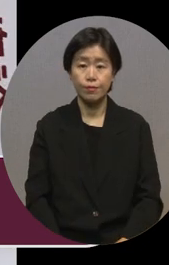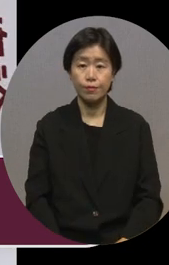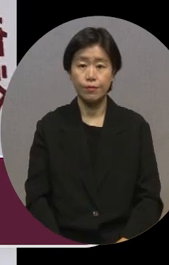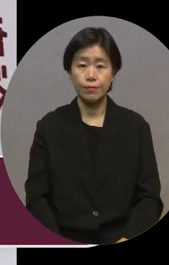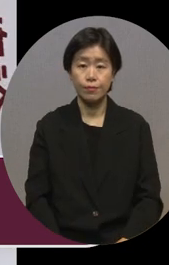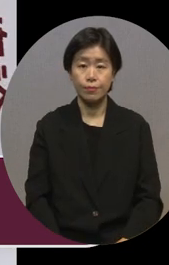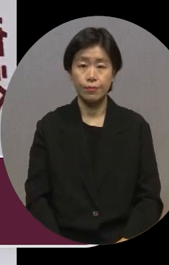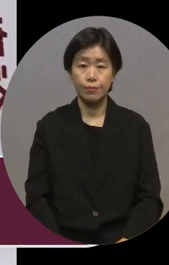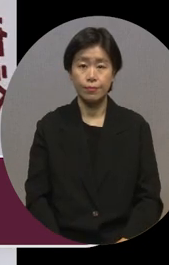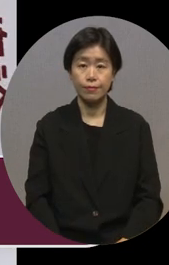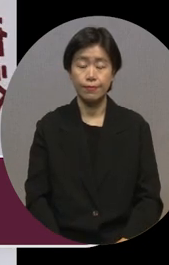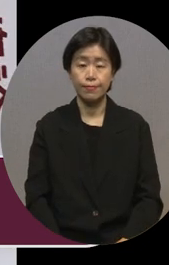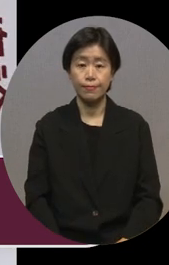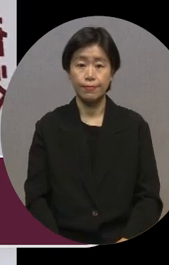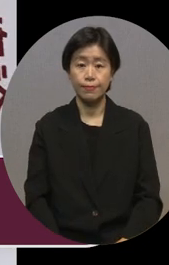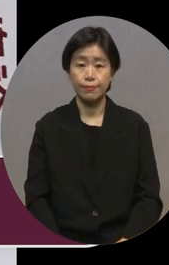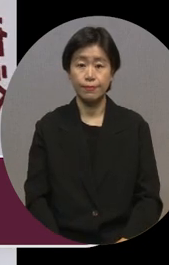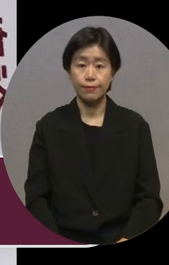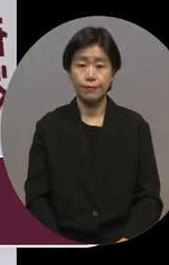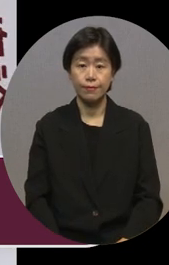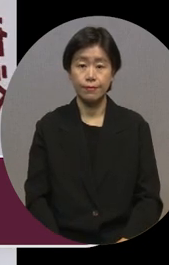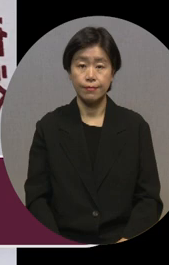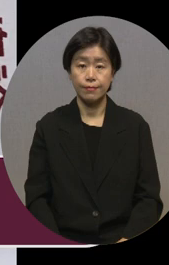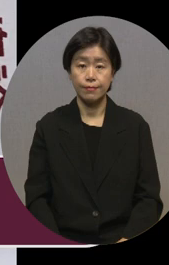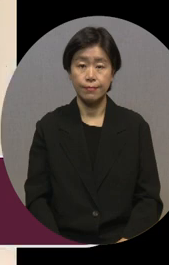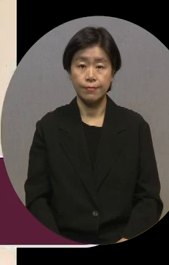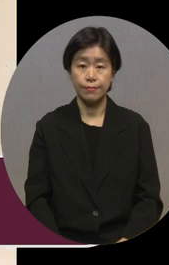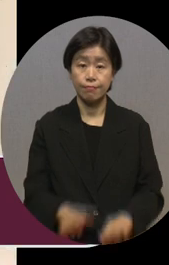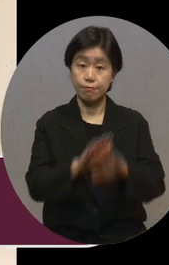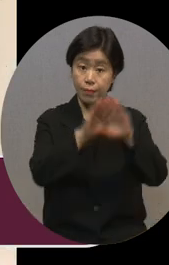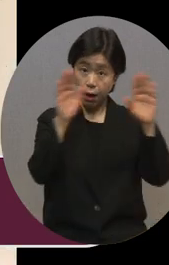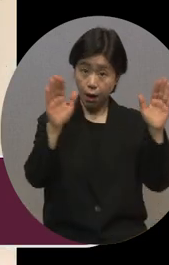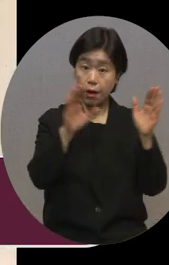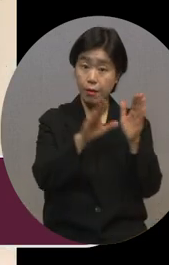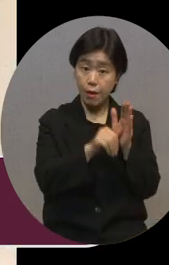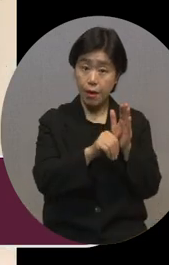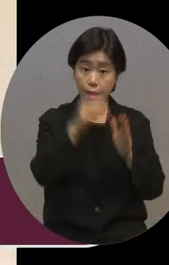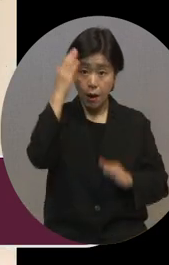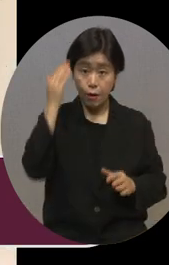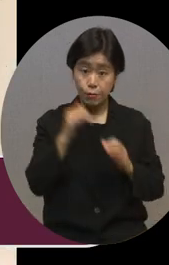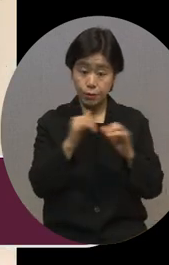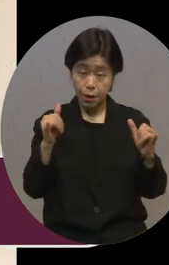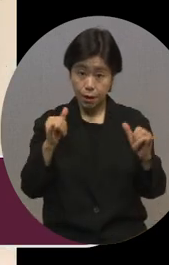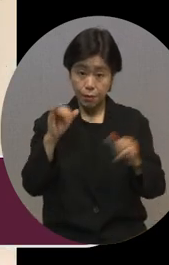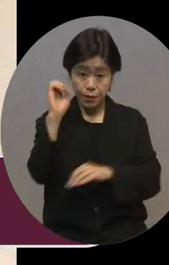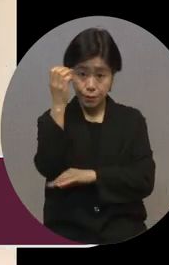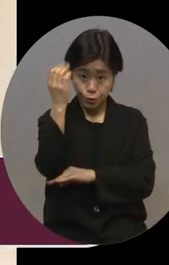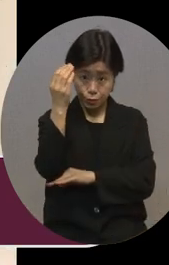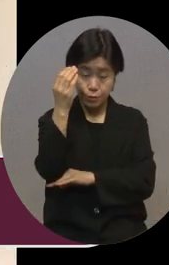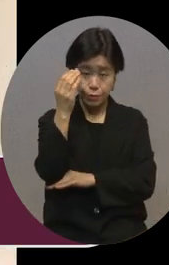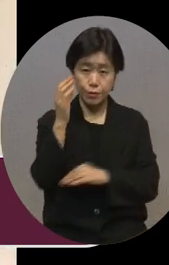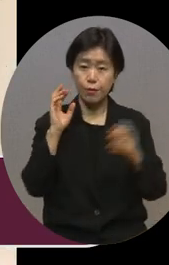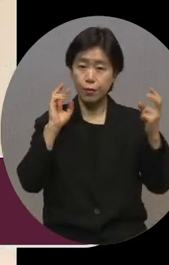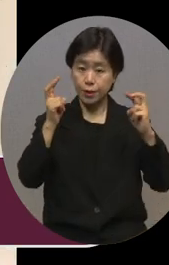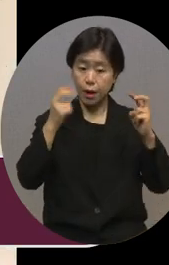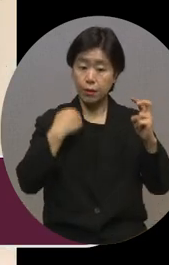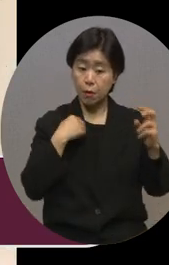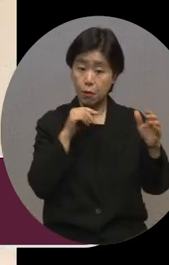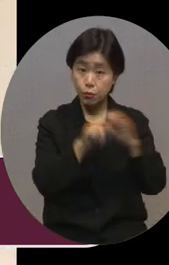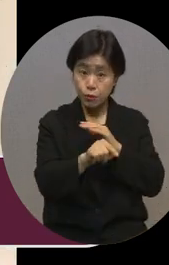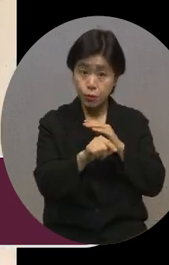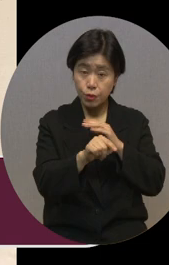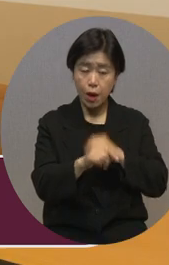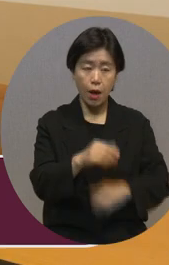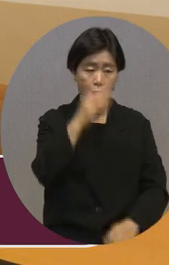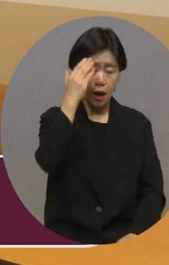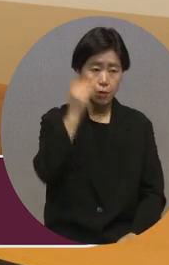공부를 했죠. 공부를 하고 뭐 이제 낮에는 이제 한인 신문사 가서 그 번역 일을